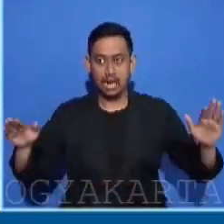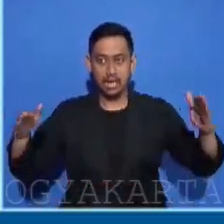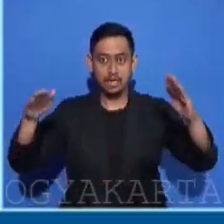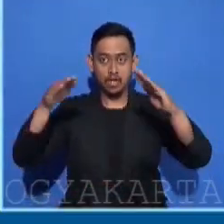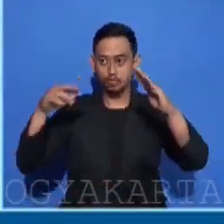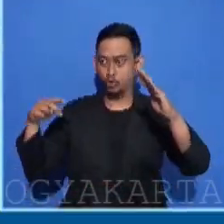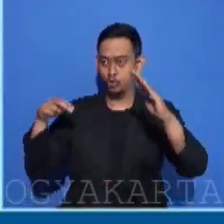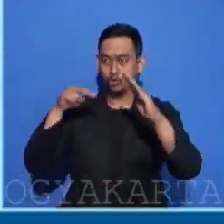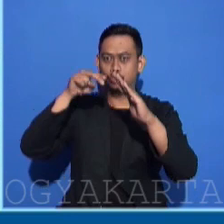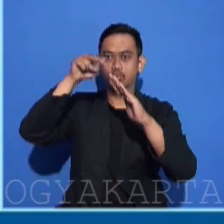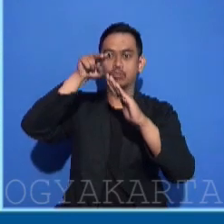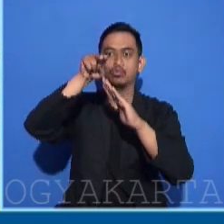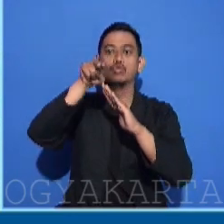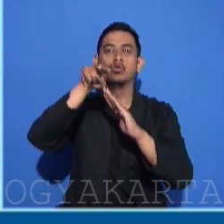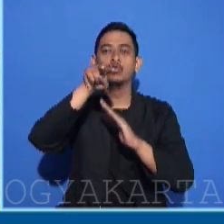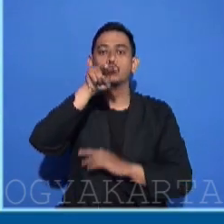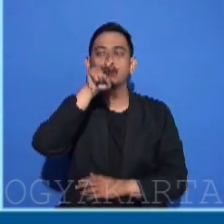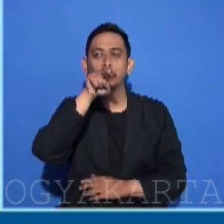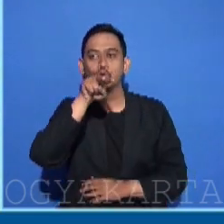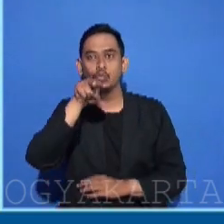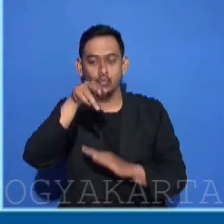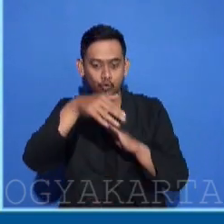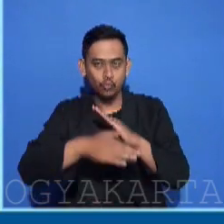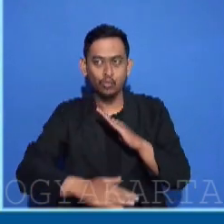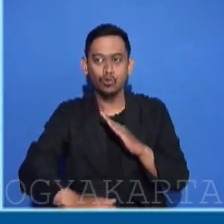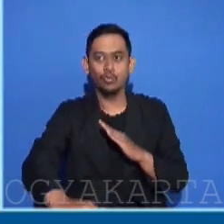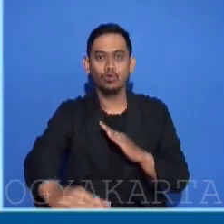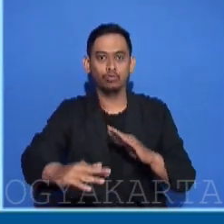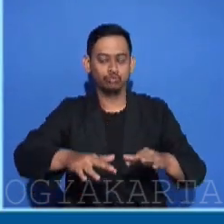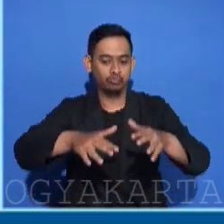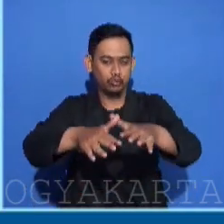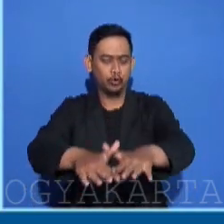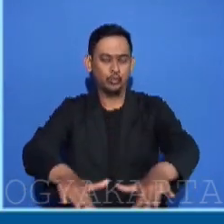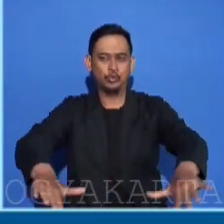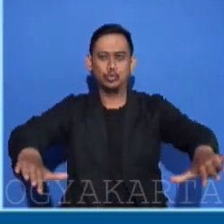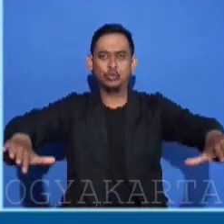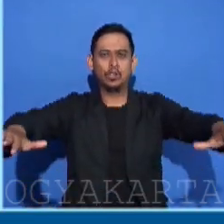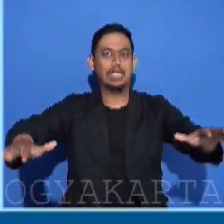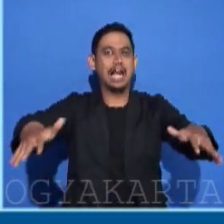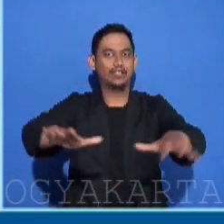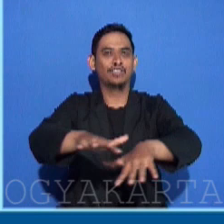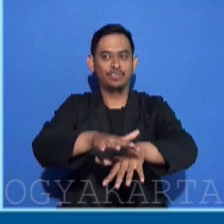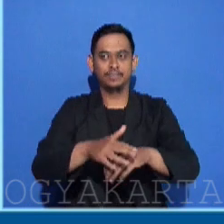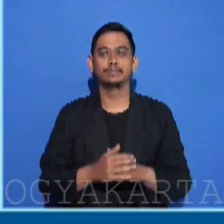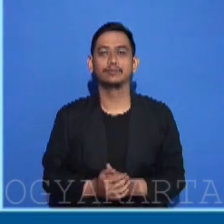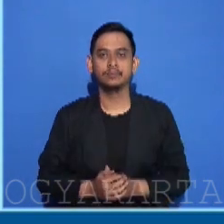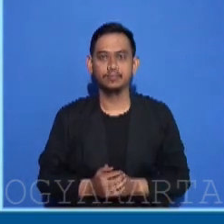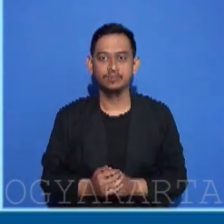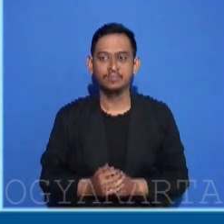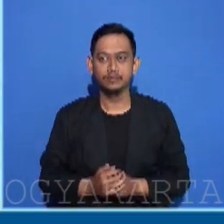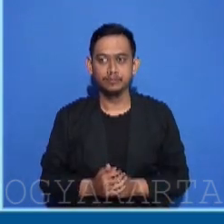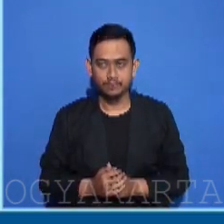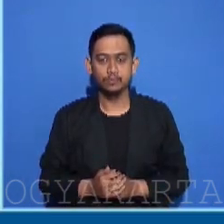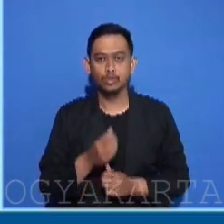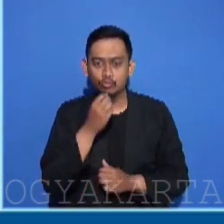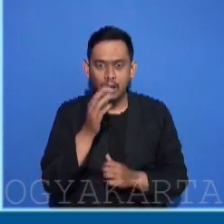endahing sesawangan pesisir ingkang wonten ing sak panjanging pesisir Ngedan menika. Kajawi nggadahi pasir ingkang pethak, ing papan menika